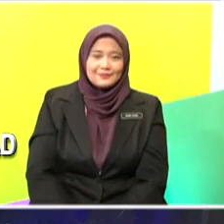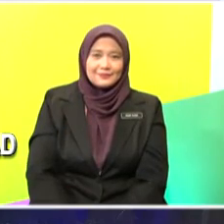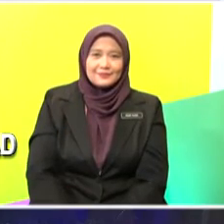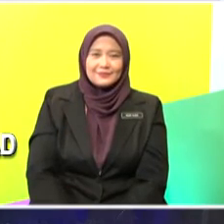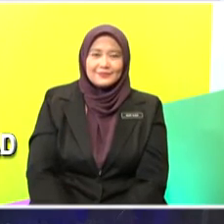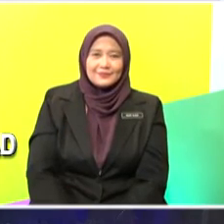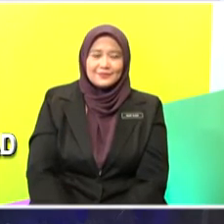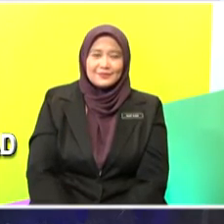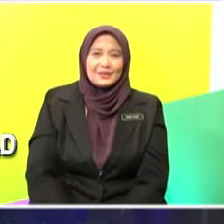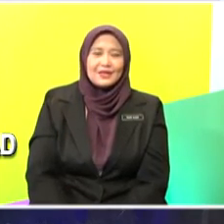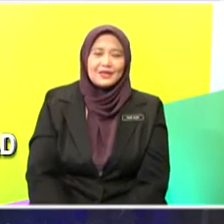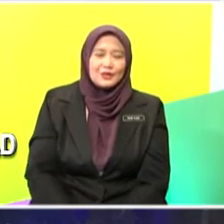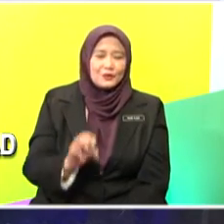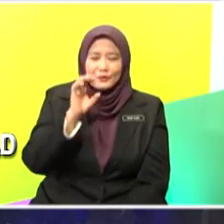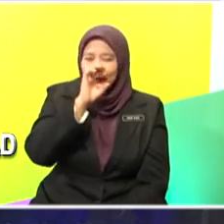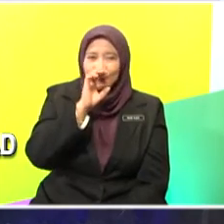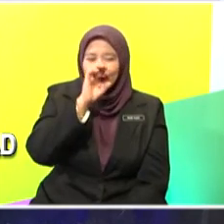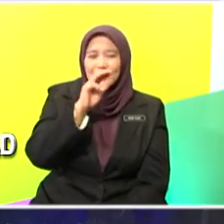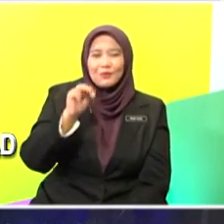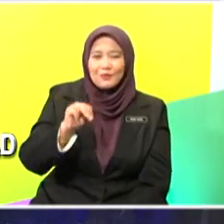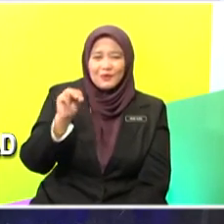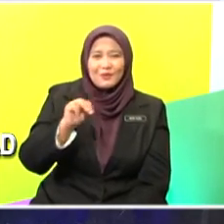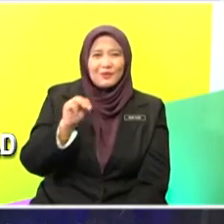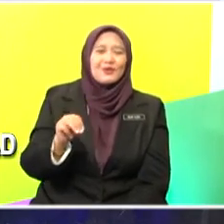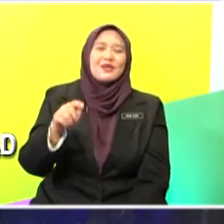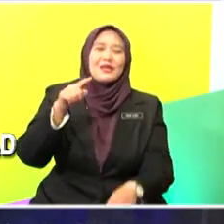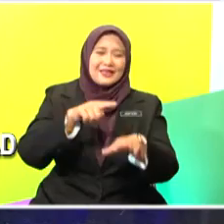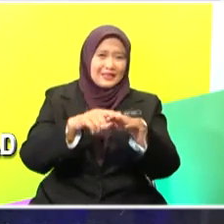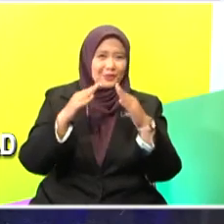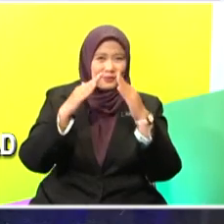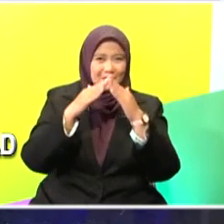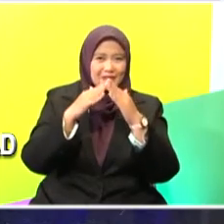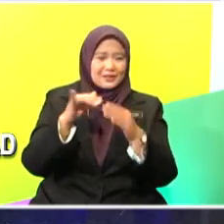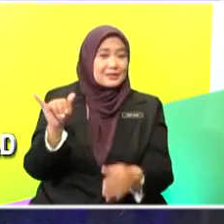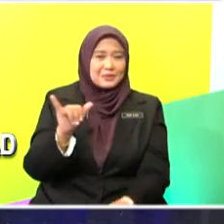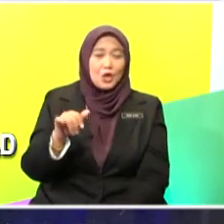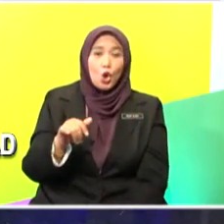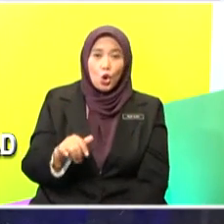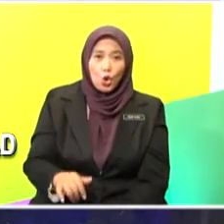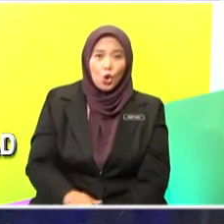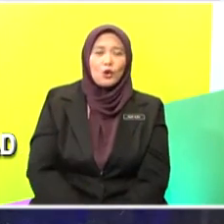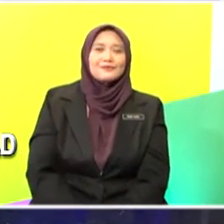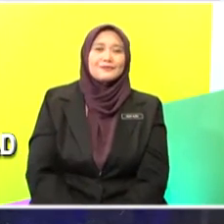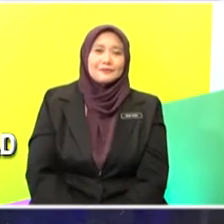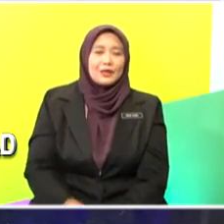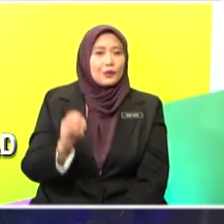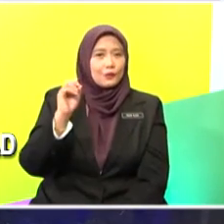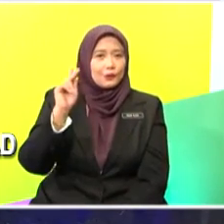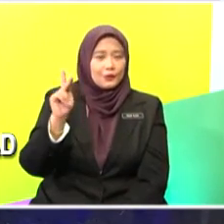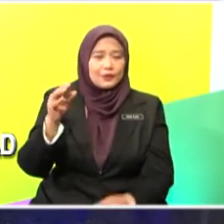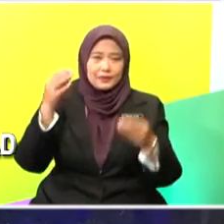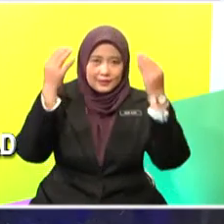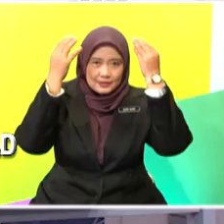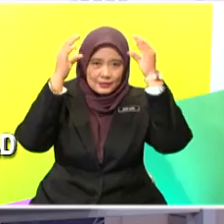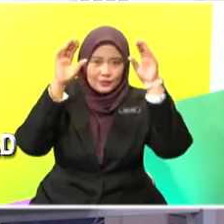Comellah murid-murid kita buat di rumah. Buat sekali lagi. Kan comel tu. Okey cikgu, kita sudah